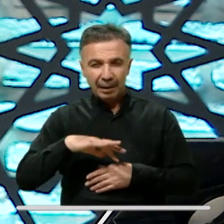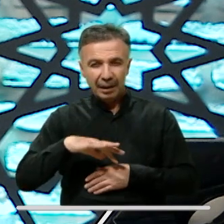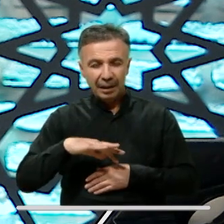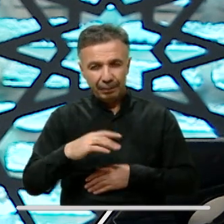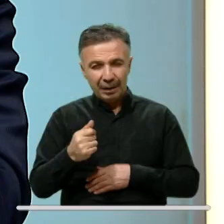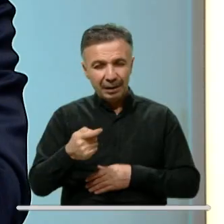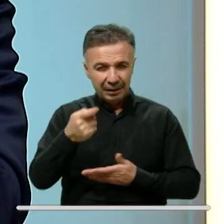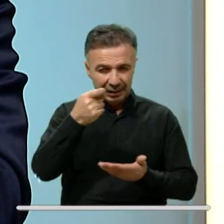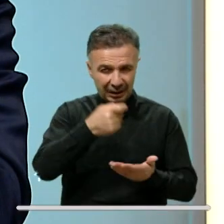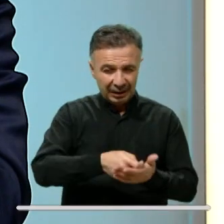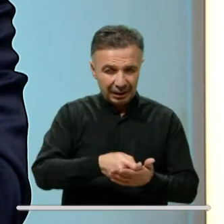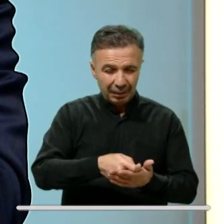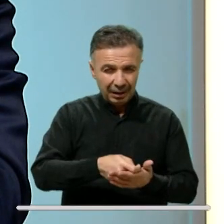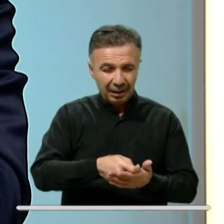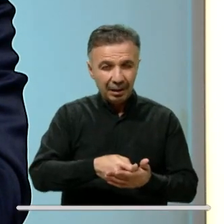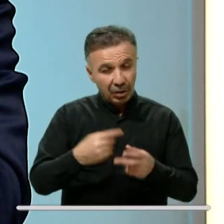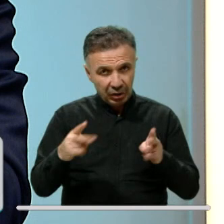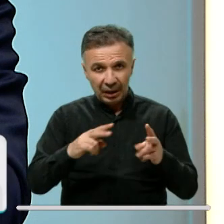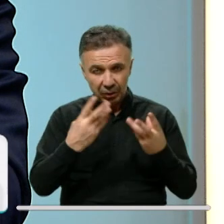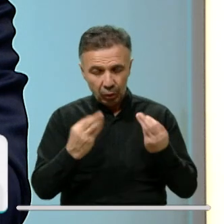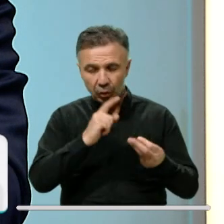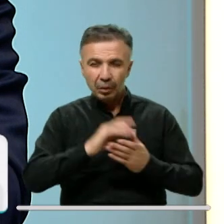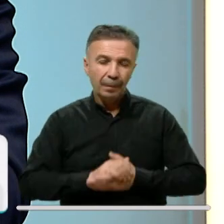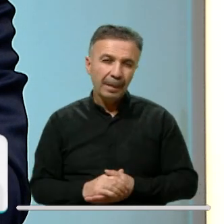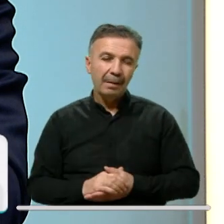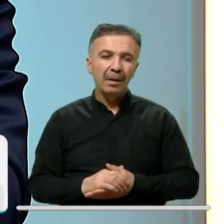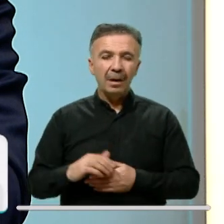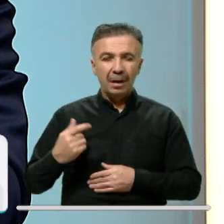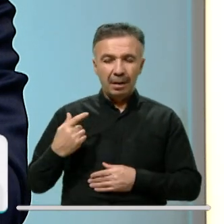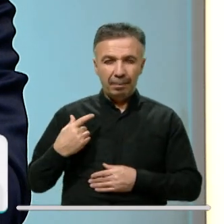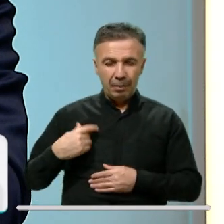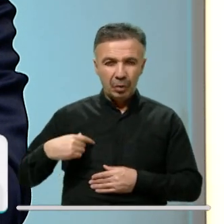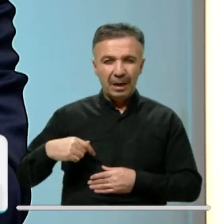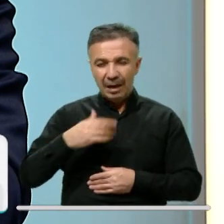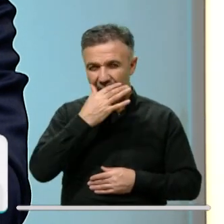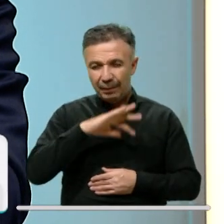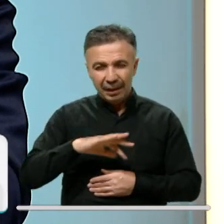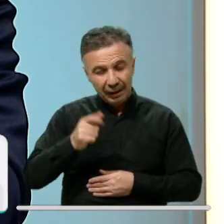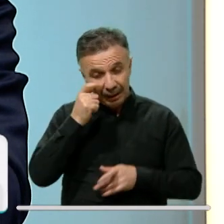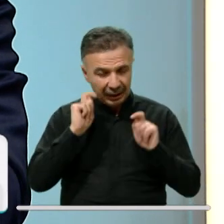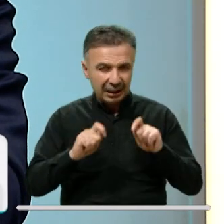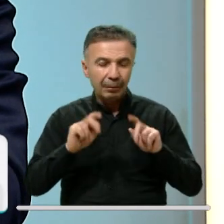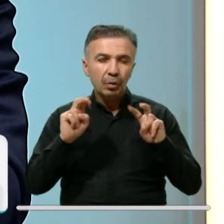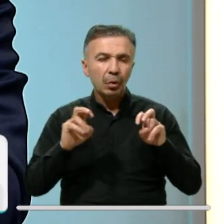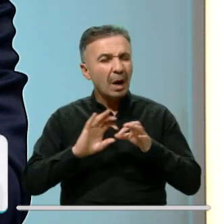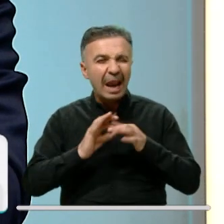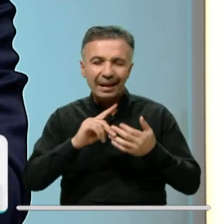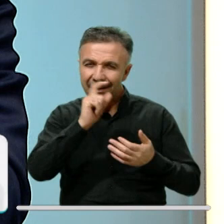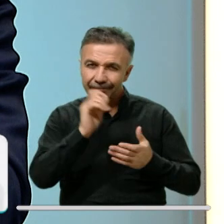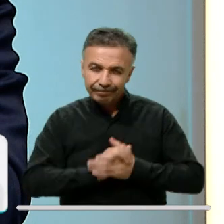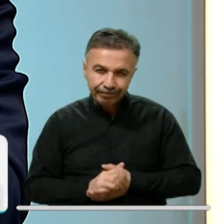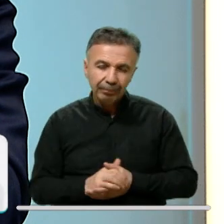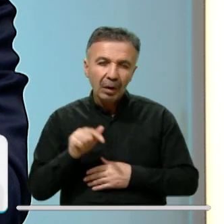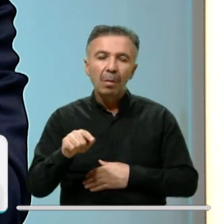ne söyler demiş. Bireysel emeklilikte bizim dikkat edeceğimiz temel husus nedir?